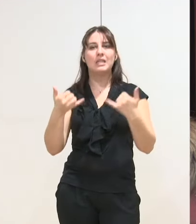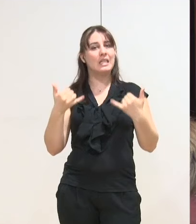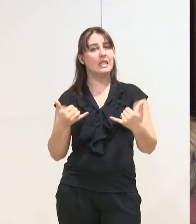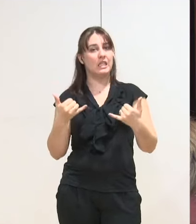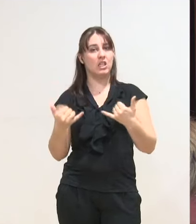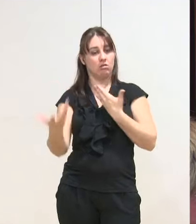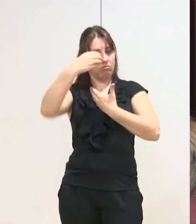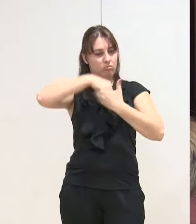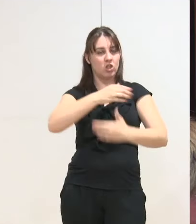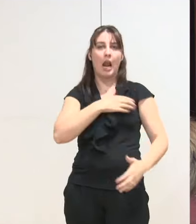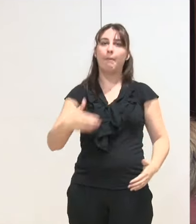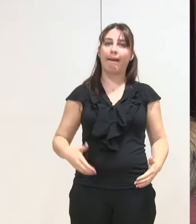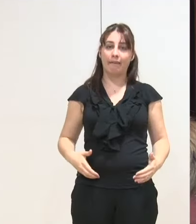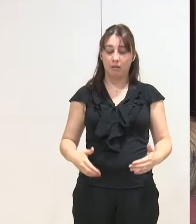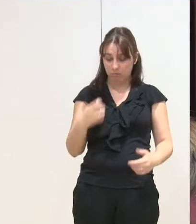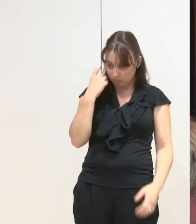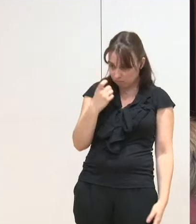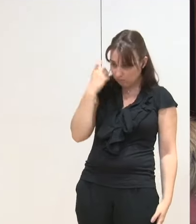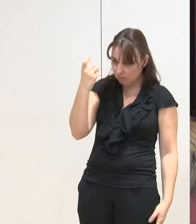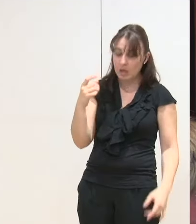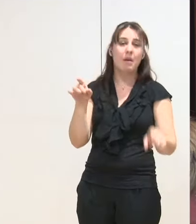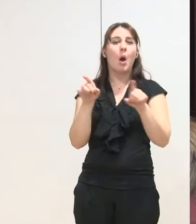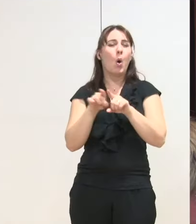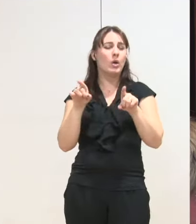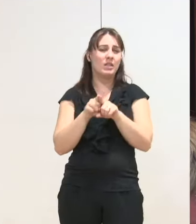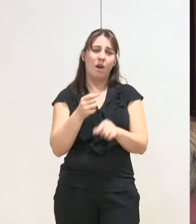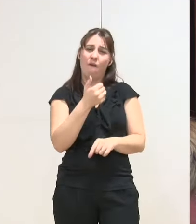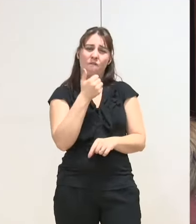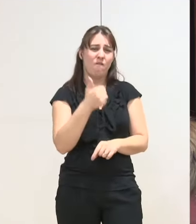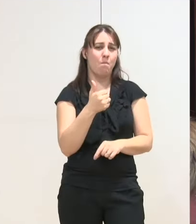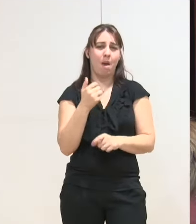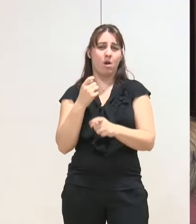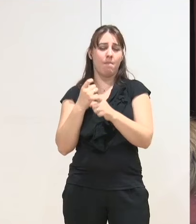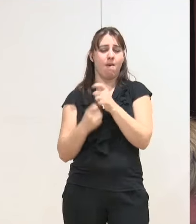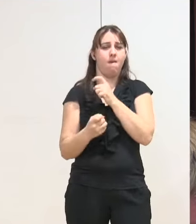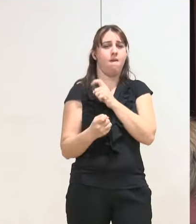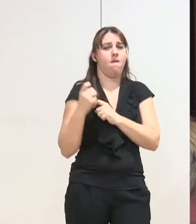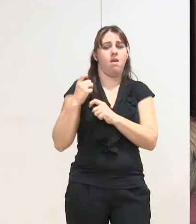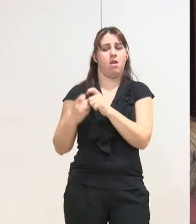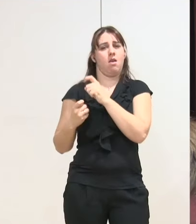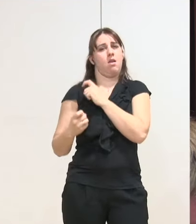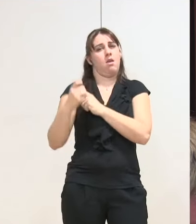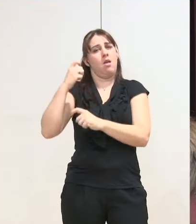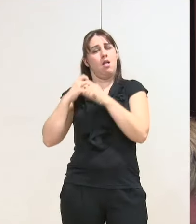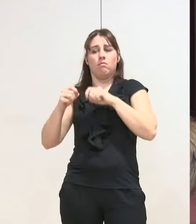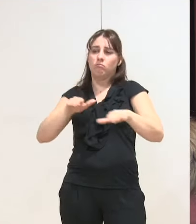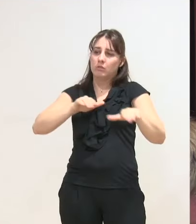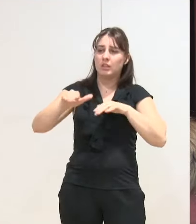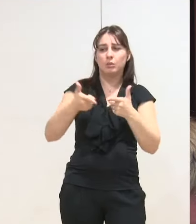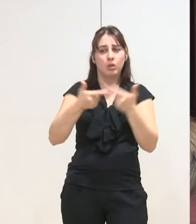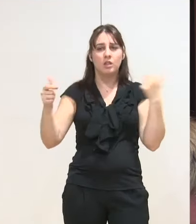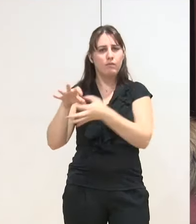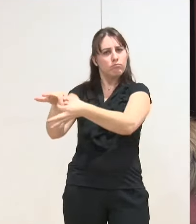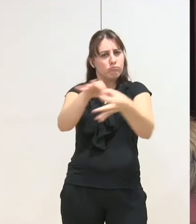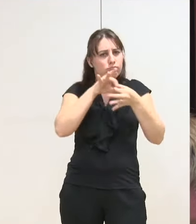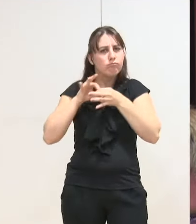mairie mais aussi le détricotage que vous êtes en train de mettre en œuvre de dispositifs qui concourent au liens social et